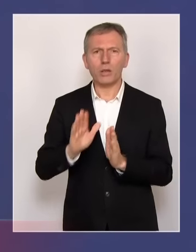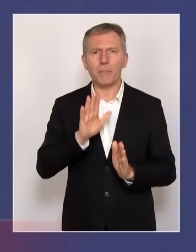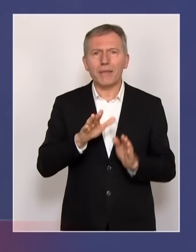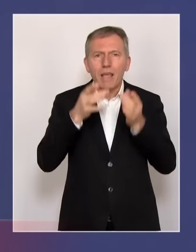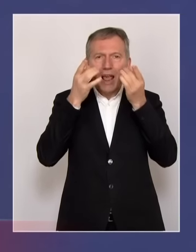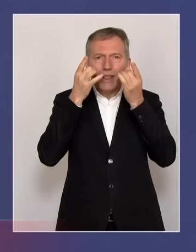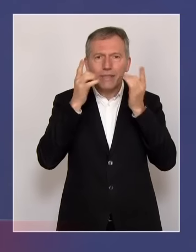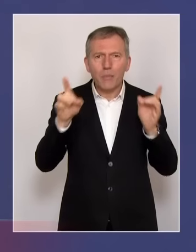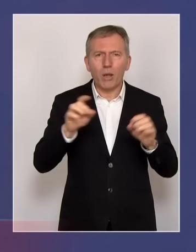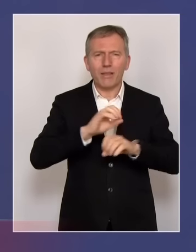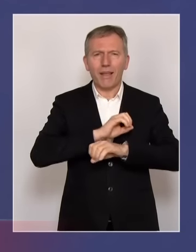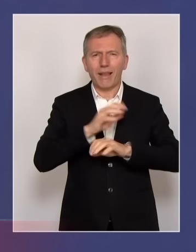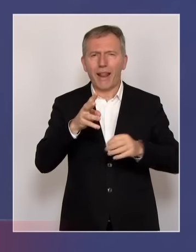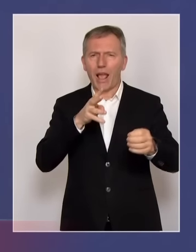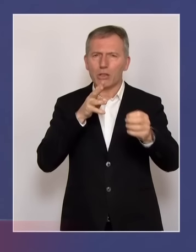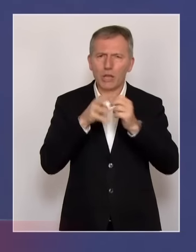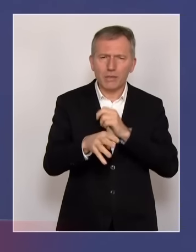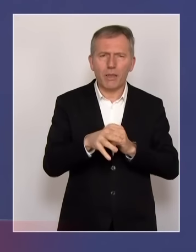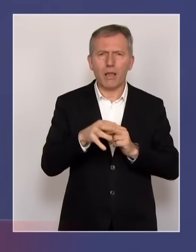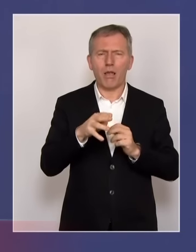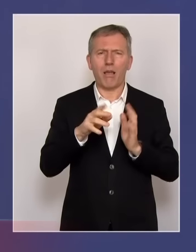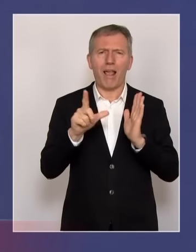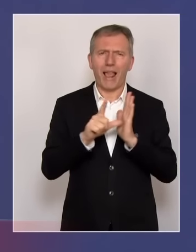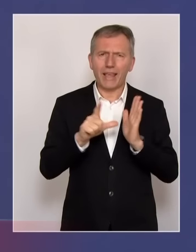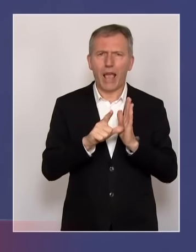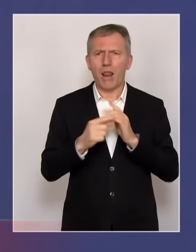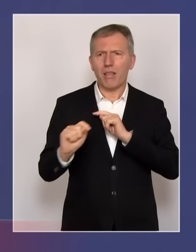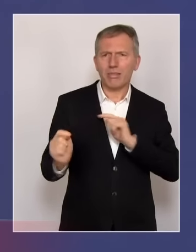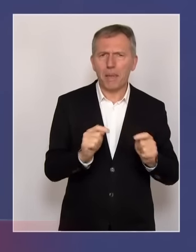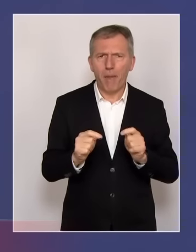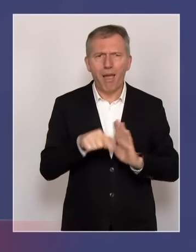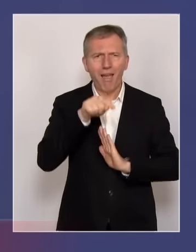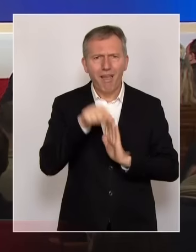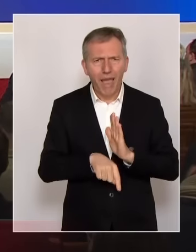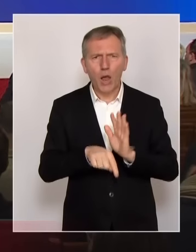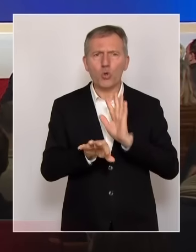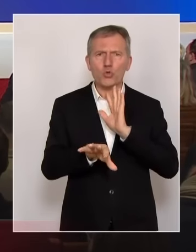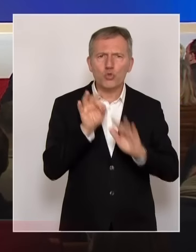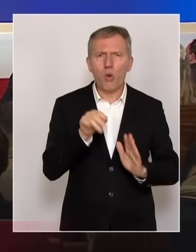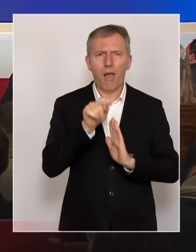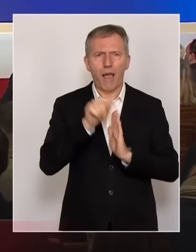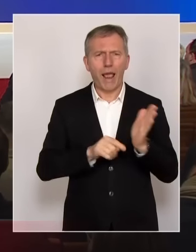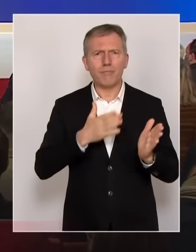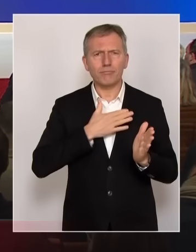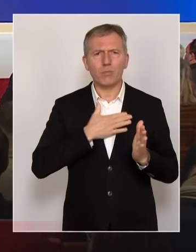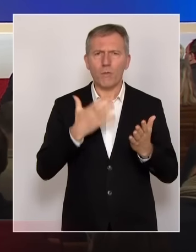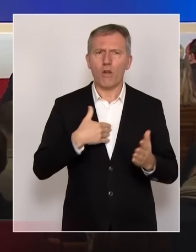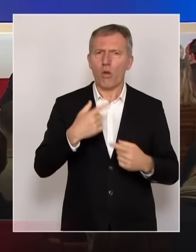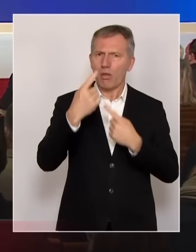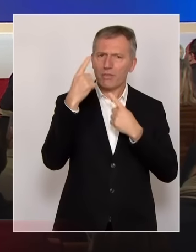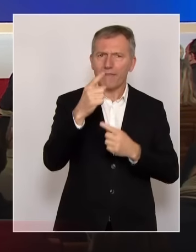transparent loyal où nous débattons des règles et où nous les choisissons c'est pourquoi je veux défendre une Europe